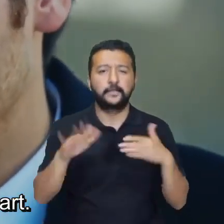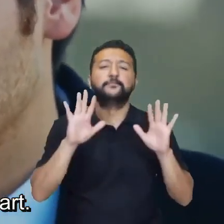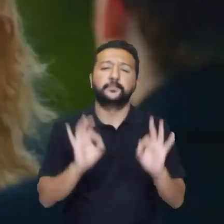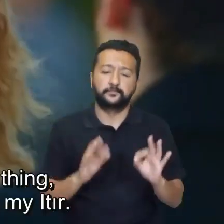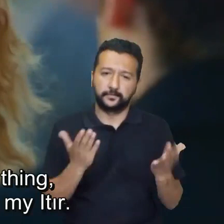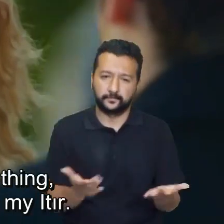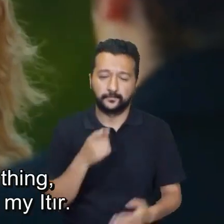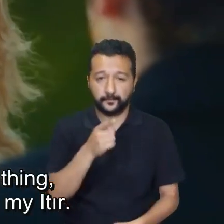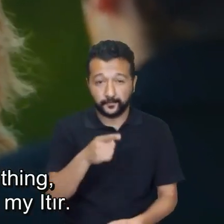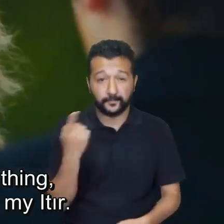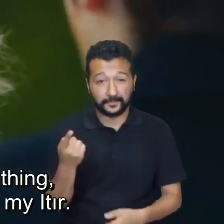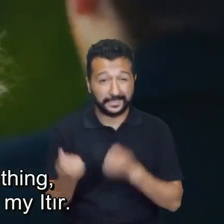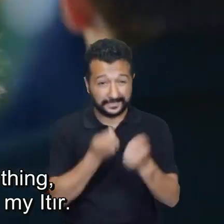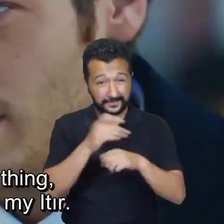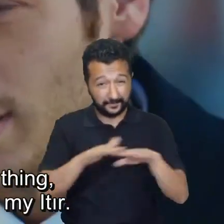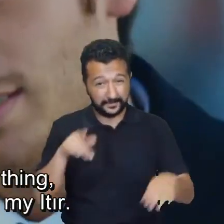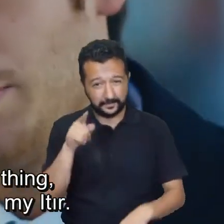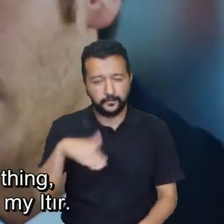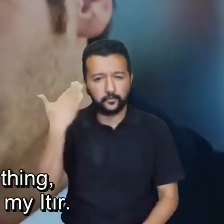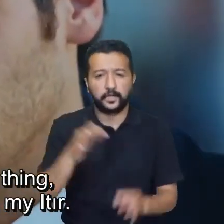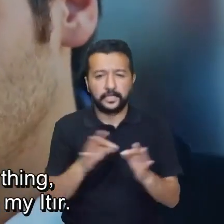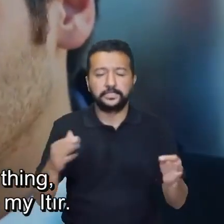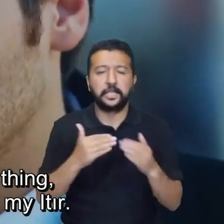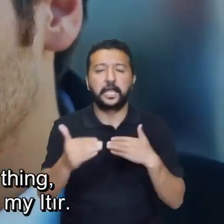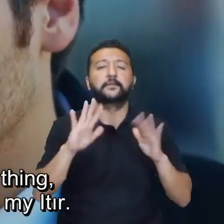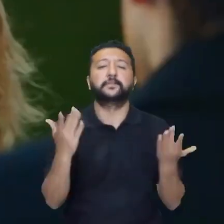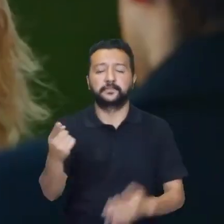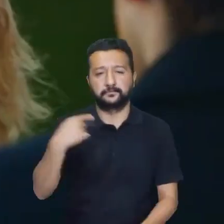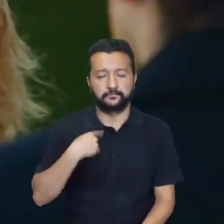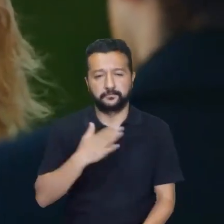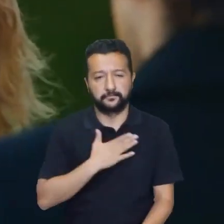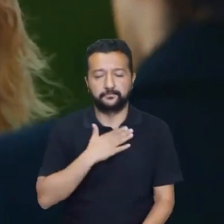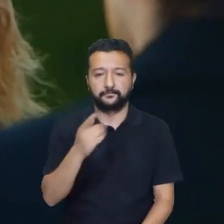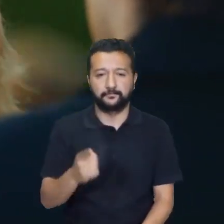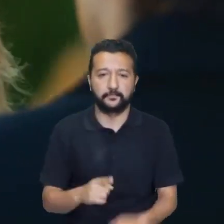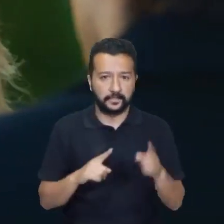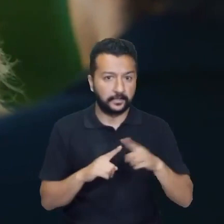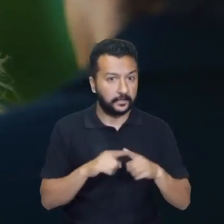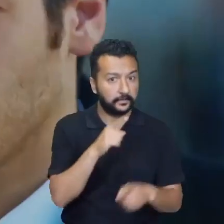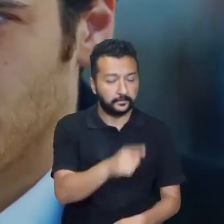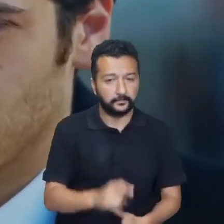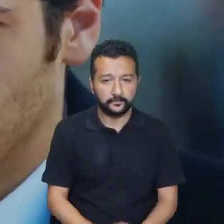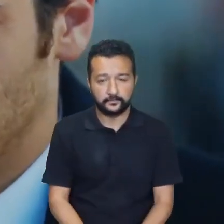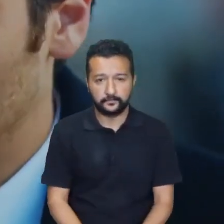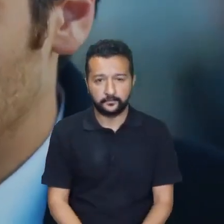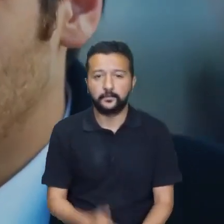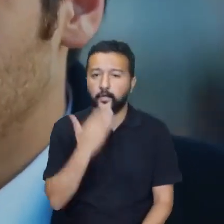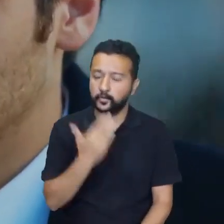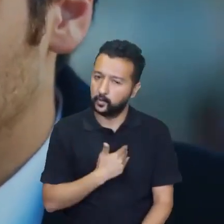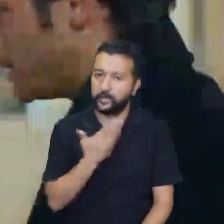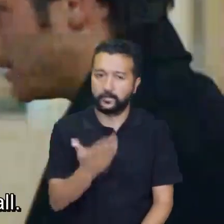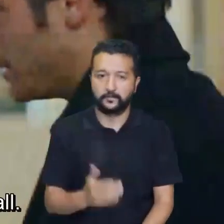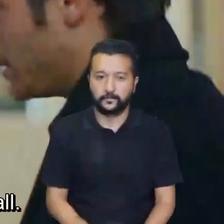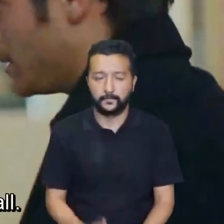Ayrılmayacağız tabii. Hele şu nikah işini bir halledelim. Artık hiçbir şey ayıramaz bizi Itır'ım. Tarık. Söyle bir